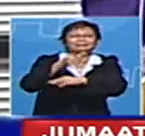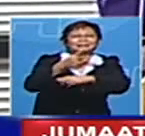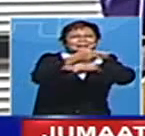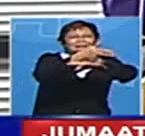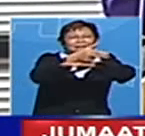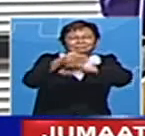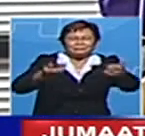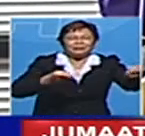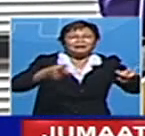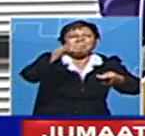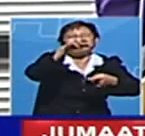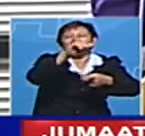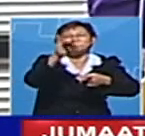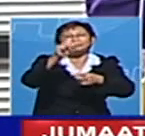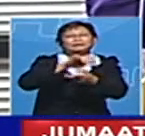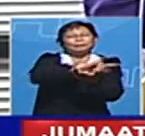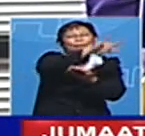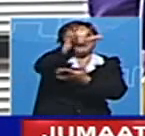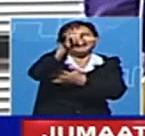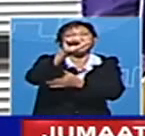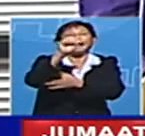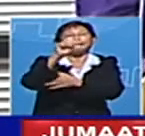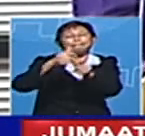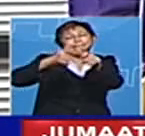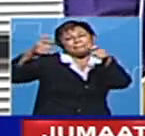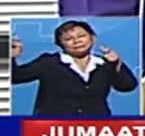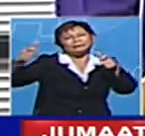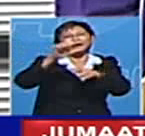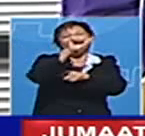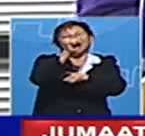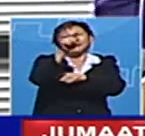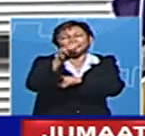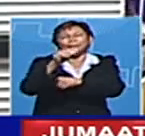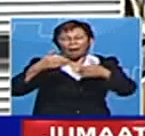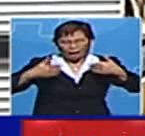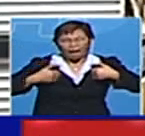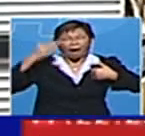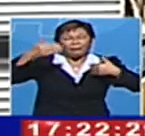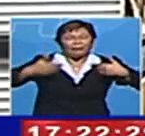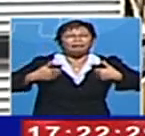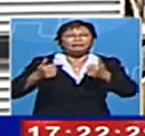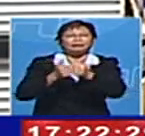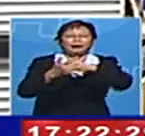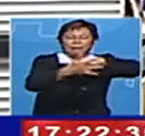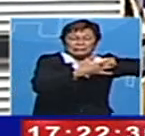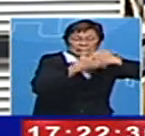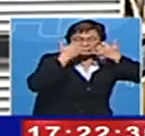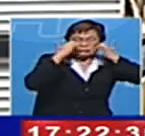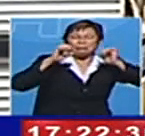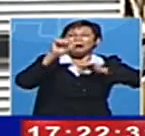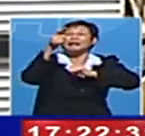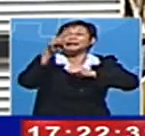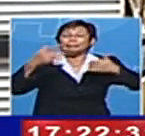pesawat Airbus a400m tambahan lagi ATM akan diperlengkapkan dengan teknologi terkini